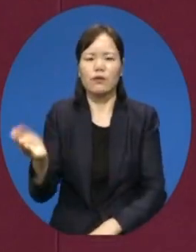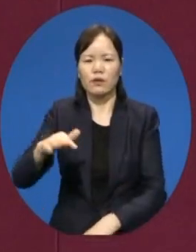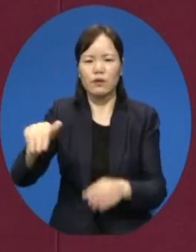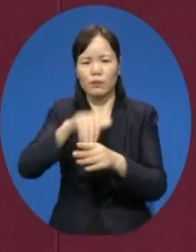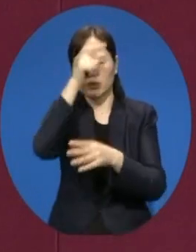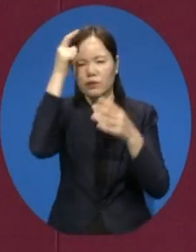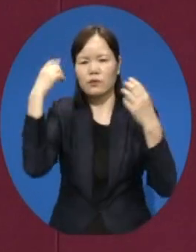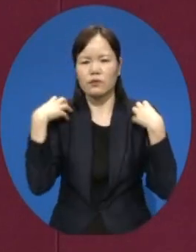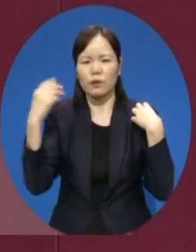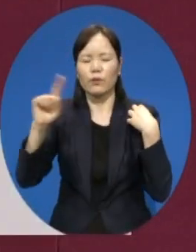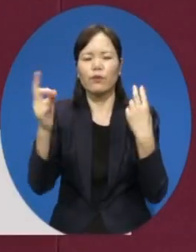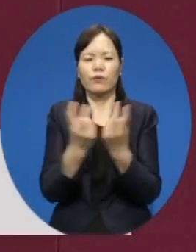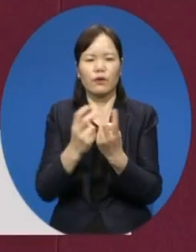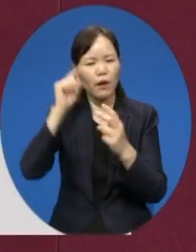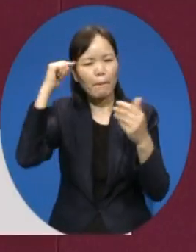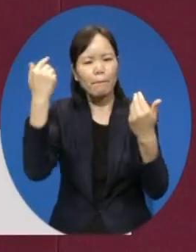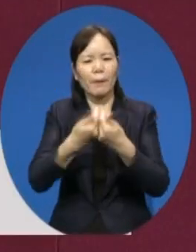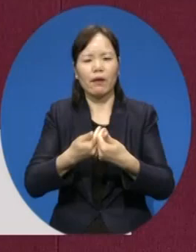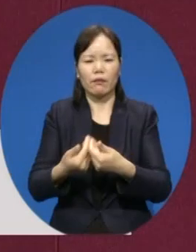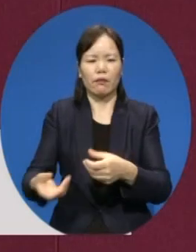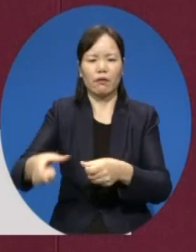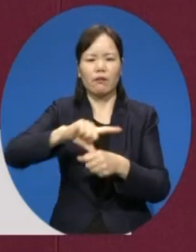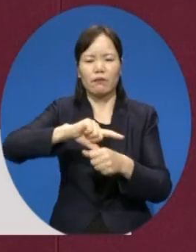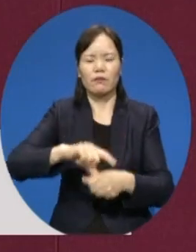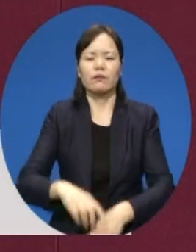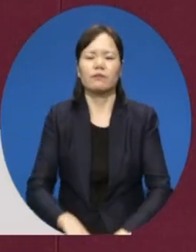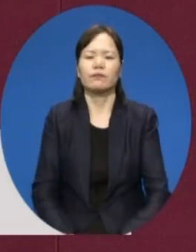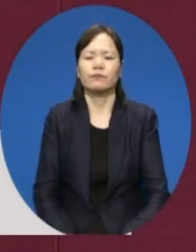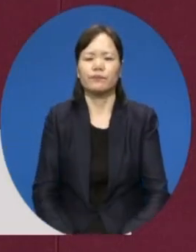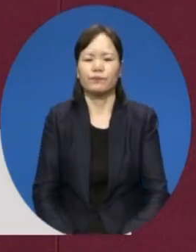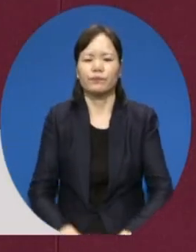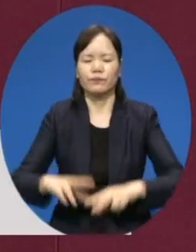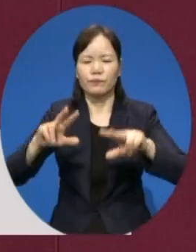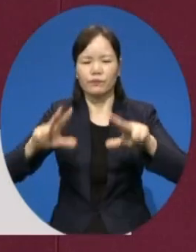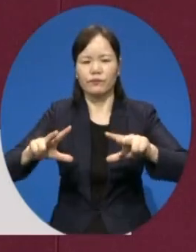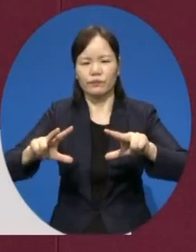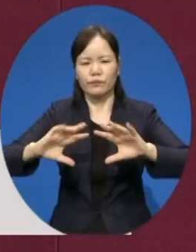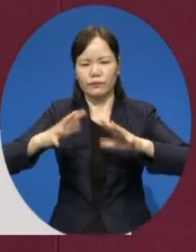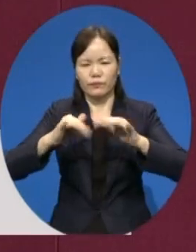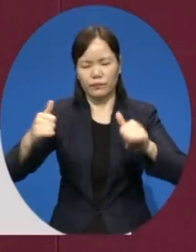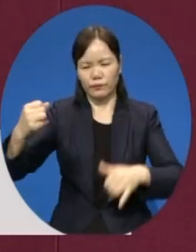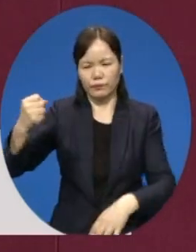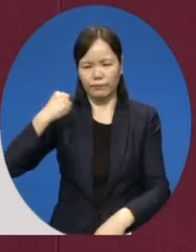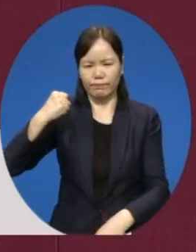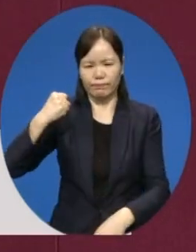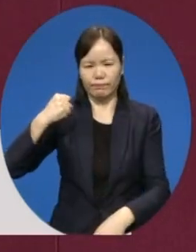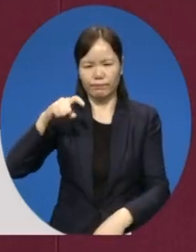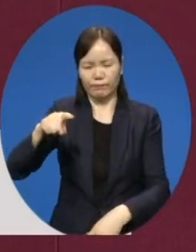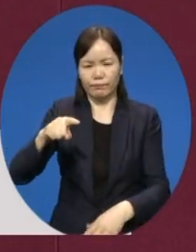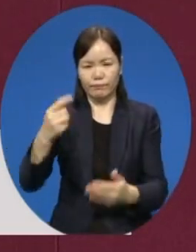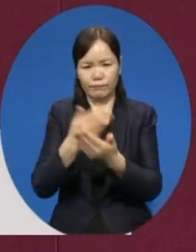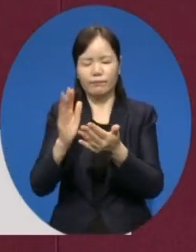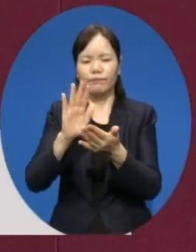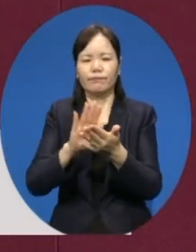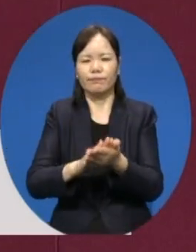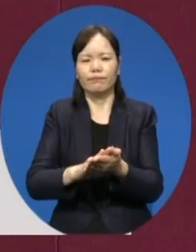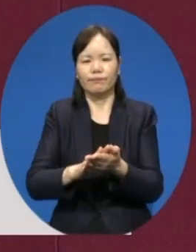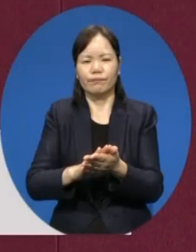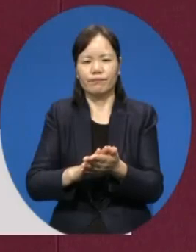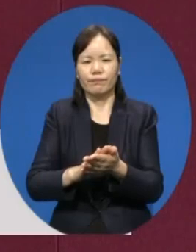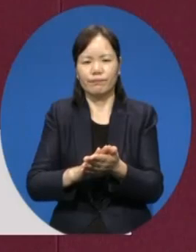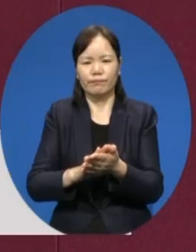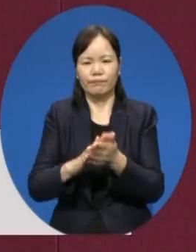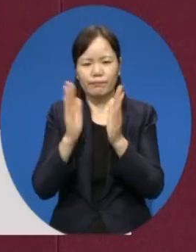정권은 어떻게 했습니다? 거꾸로 갔습니다. 역행했습니다. 이제 우리 국민의힘이 그 계획의 첫